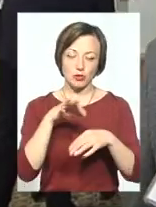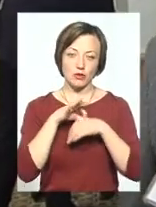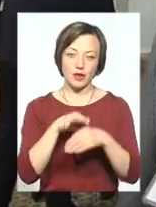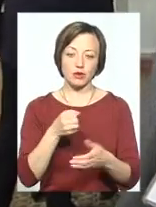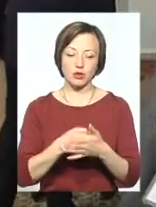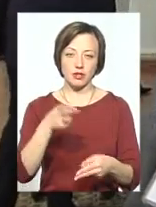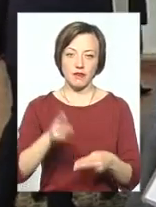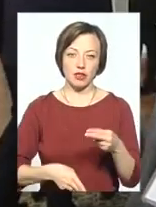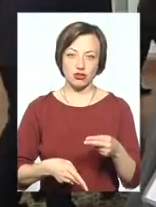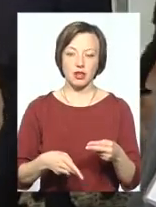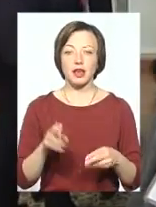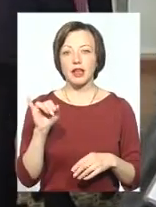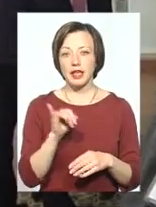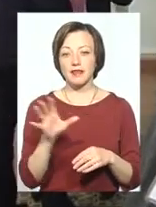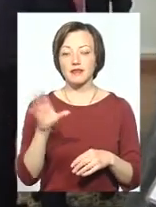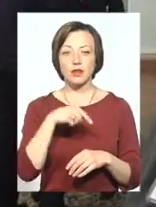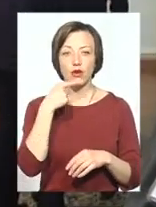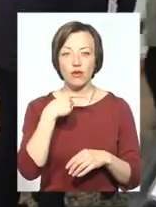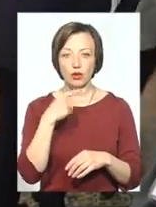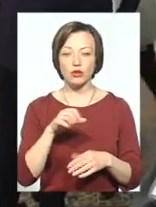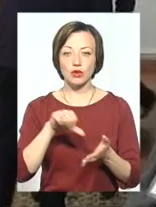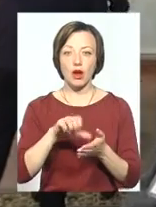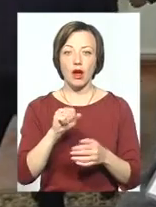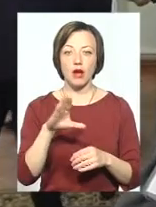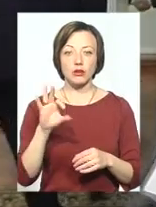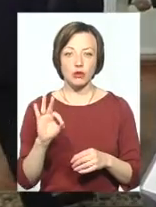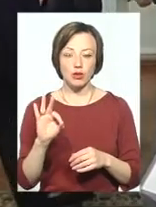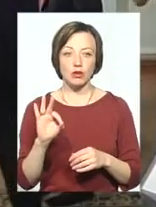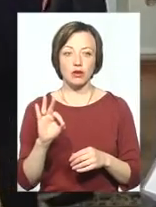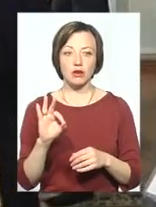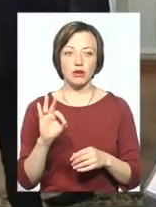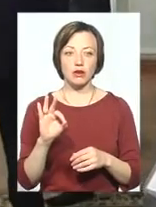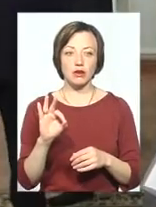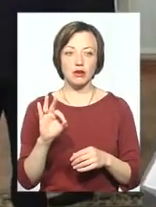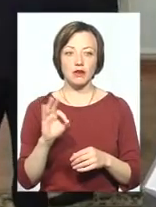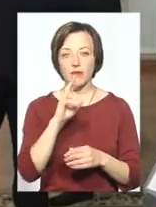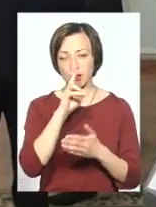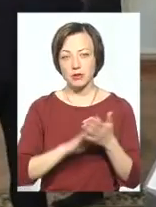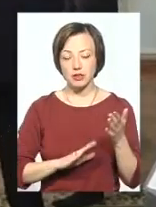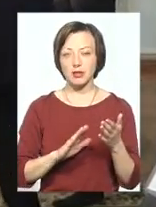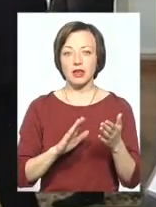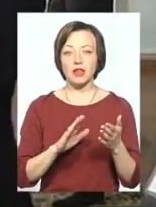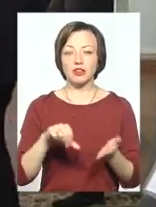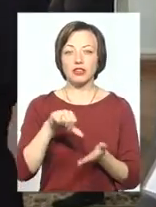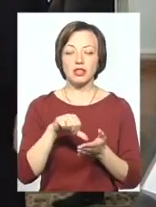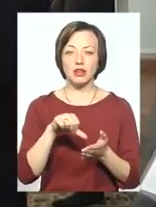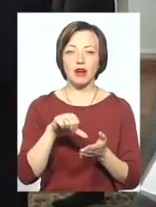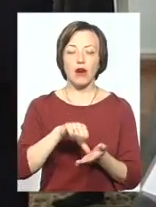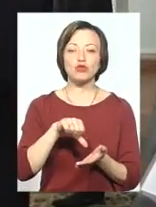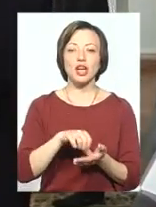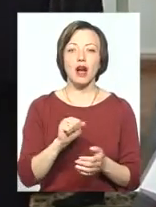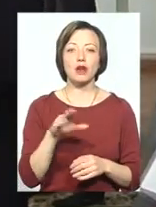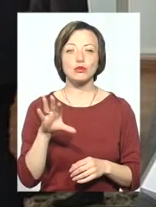до логічного завершення. Ну і всі говорять, що аточників, аточників, вибачаюсь, так називаю членів антитерористичної